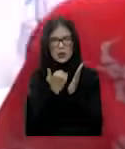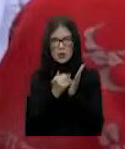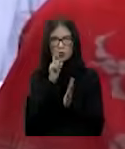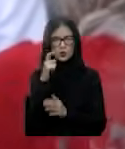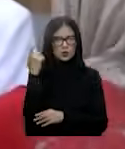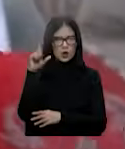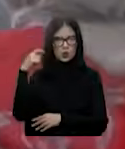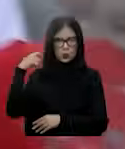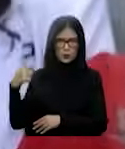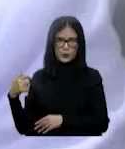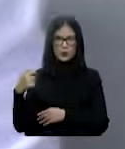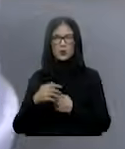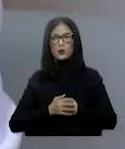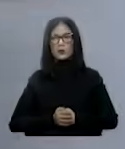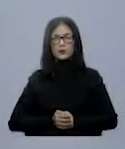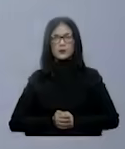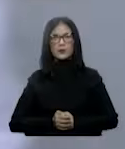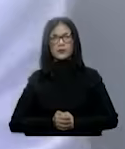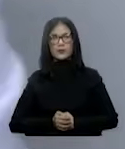Pilkada 2024.